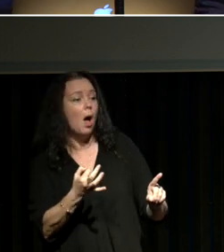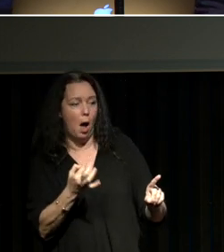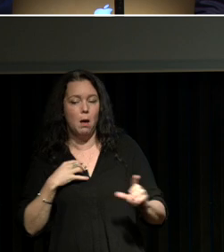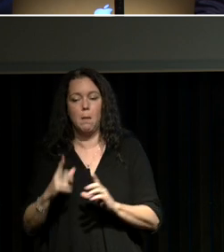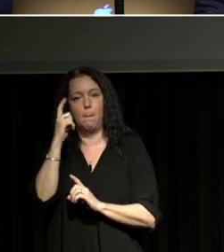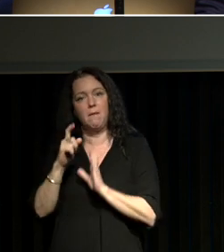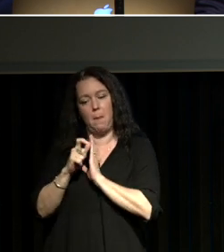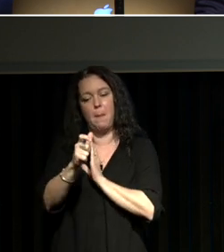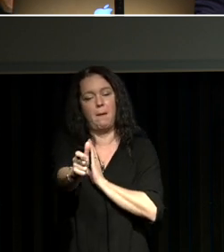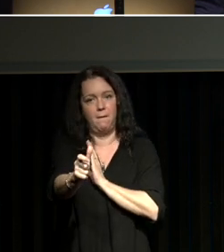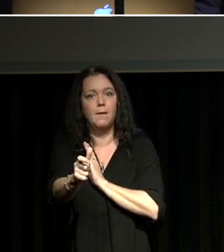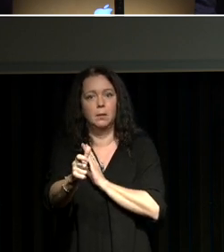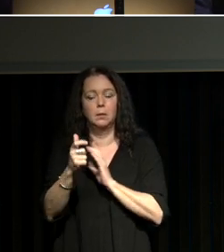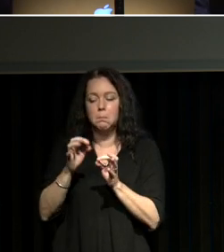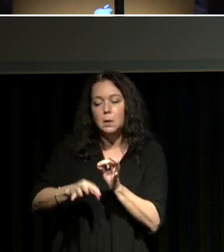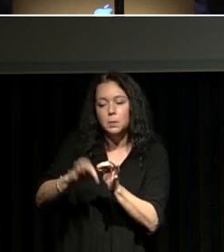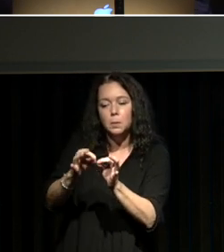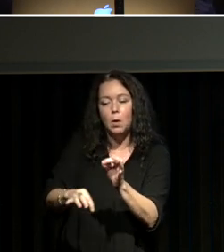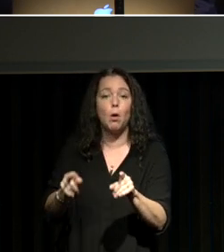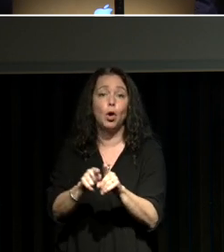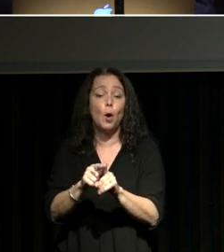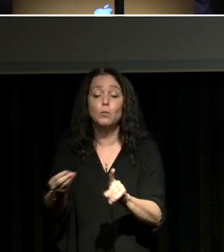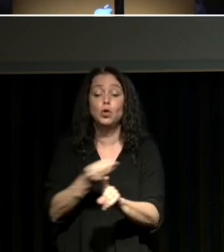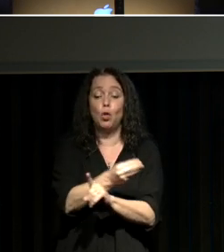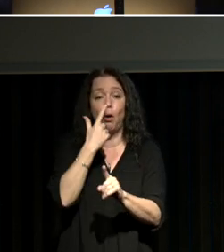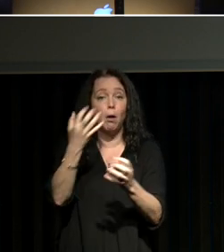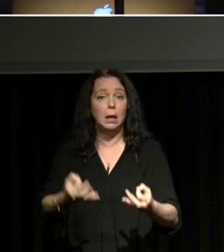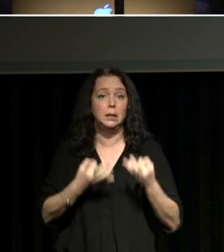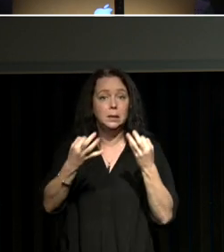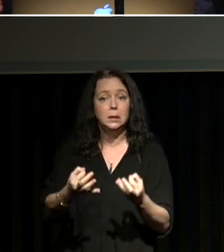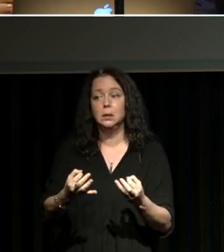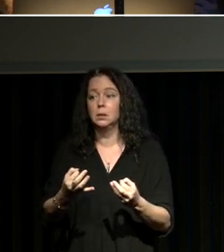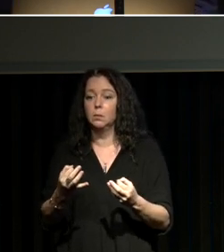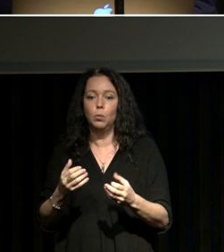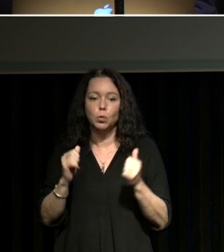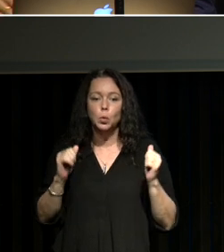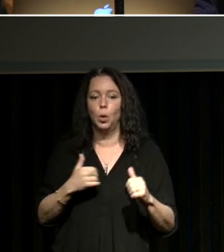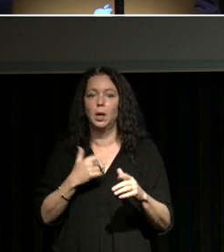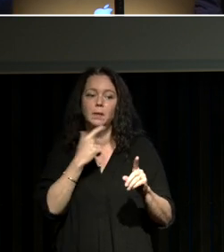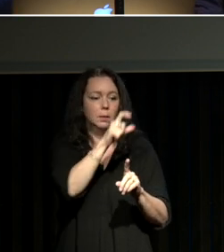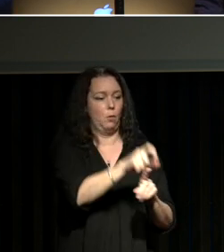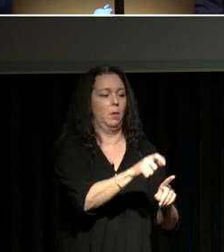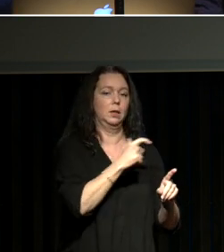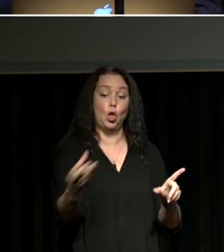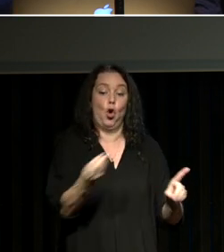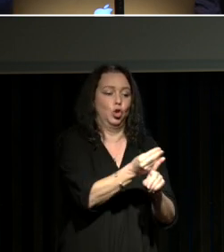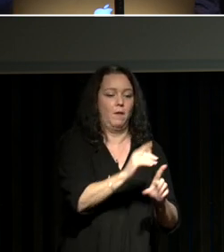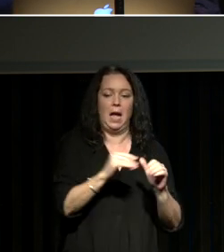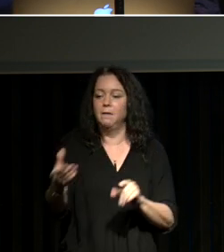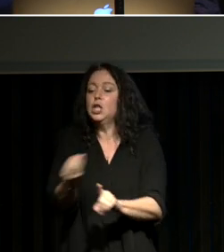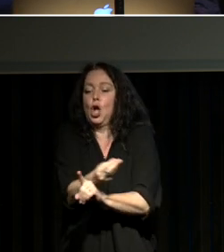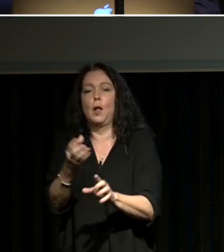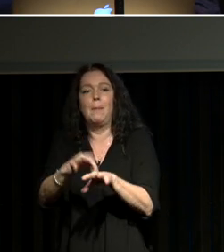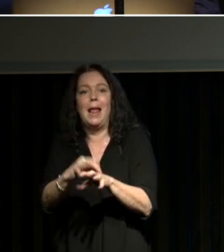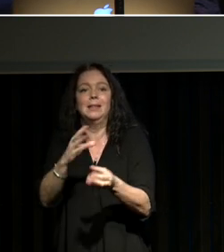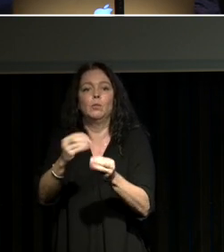Le processus, on va faire des bilans, comme pour un donneur classique, pour être sûr de ne pas transmettre de maladie au receveur. On va mettre en place la